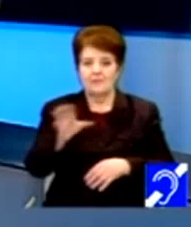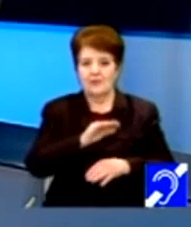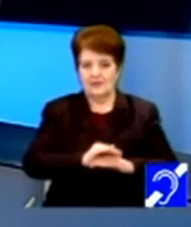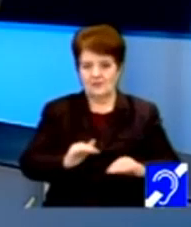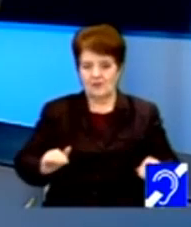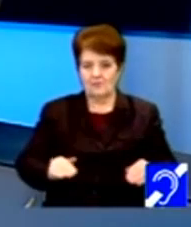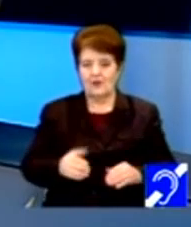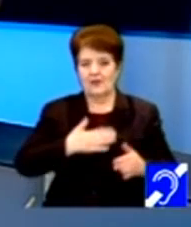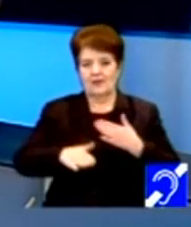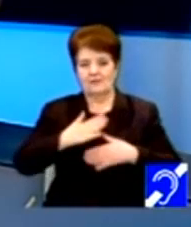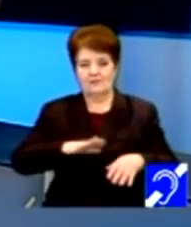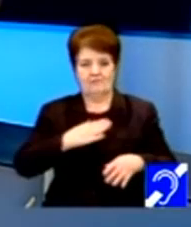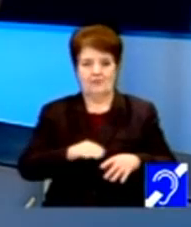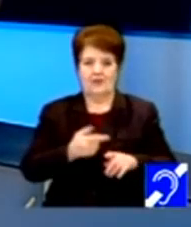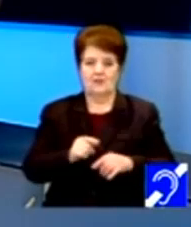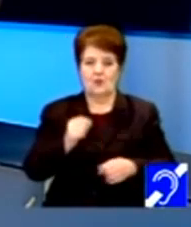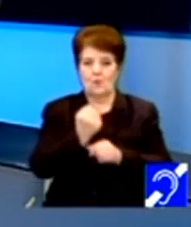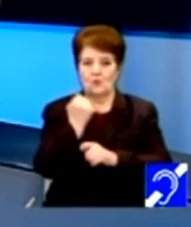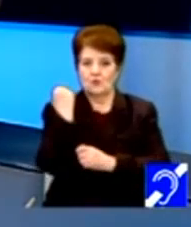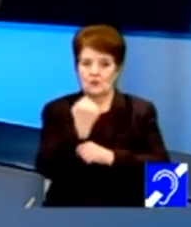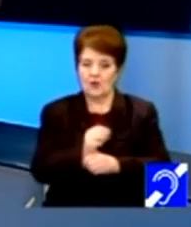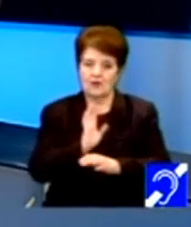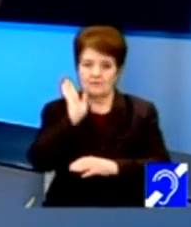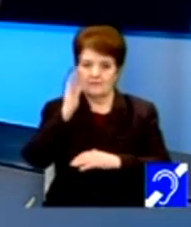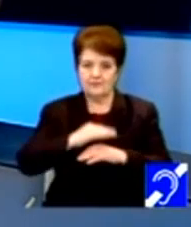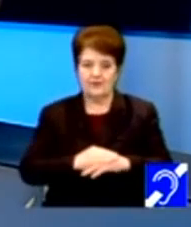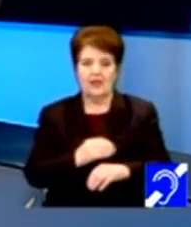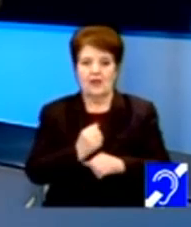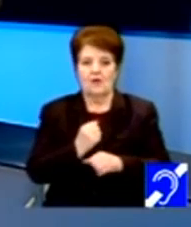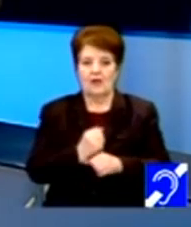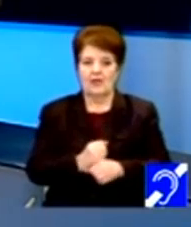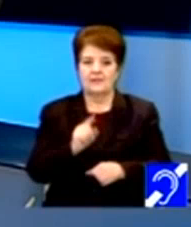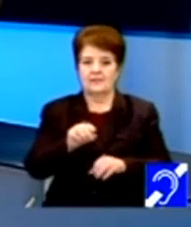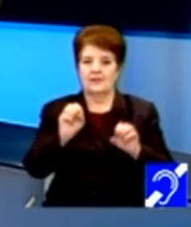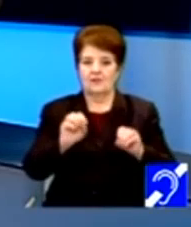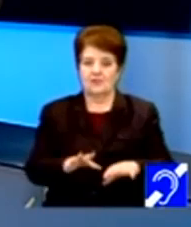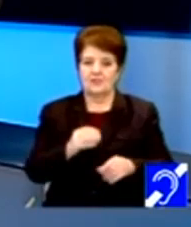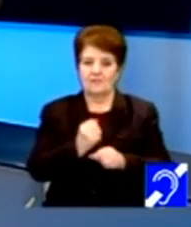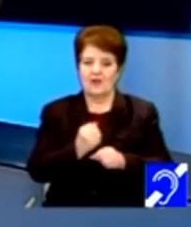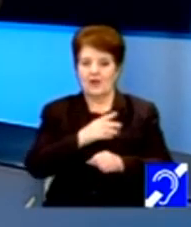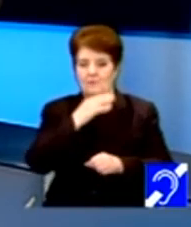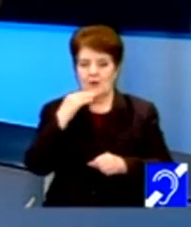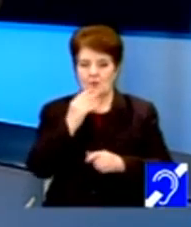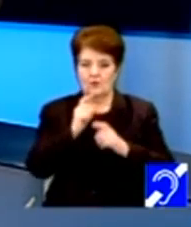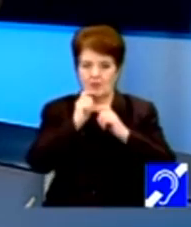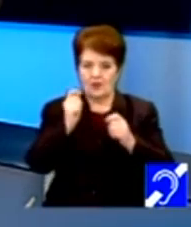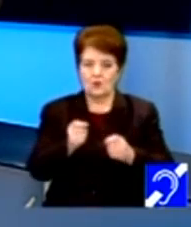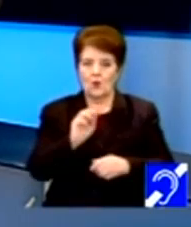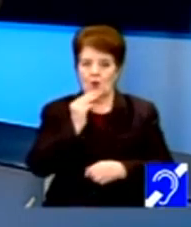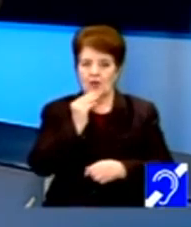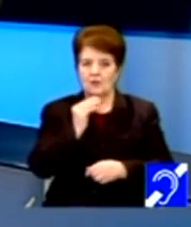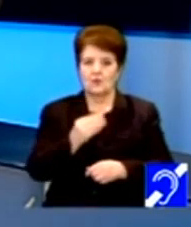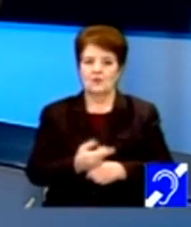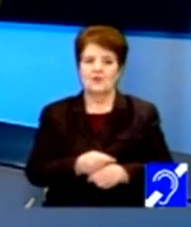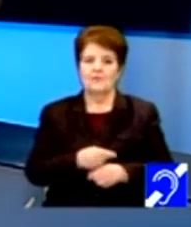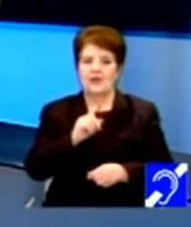celor mari. În această perioadă, muncitorii lucrează din zor și până târziu noapte pentru a reuși să scoată cât mai multe cadouri dulci. Antreprenorii